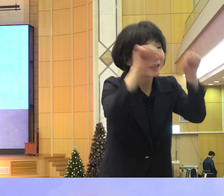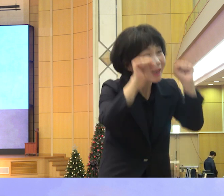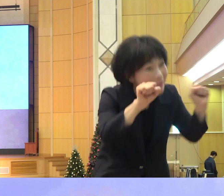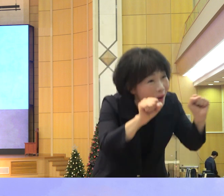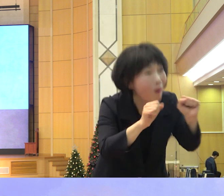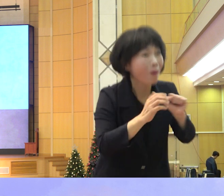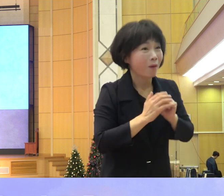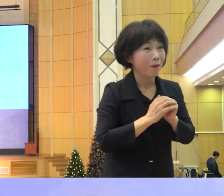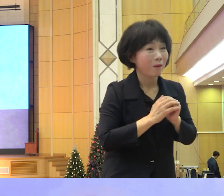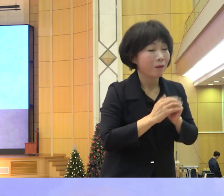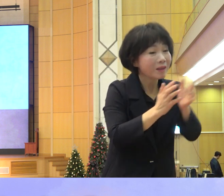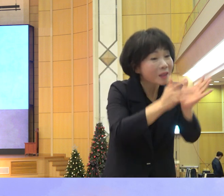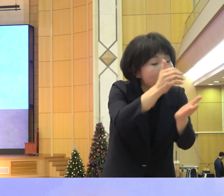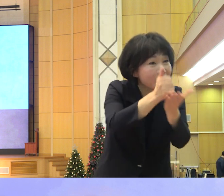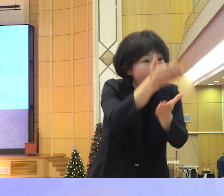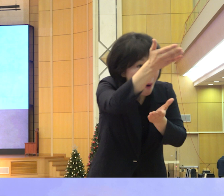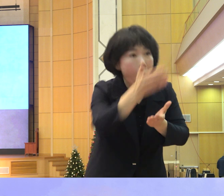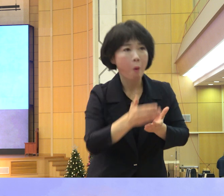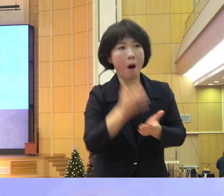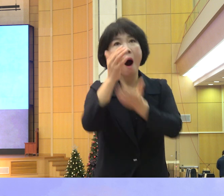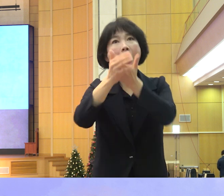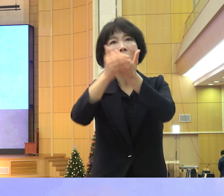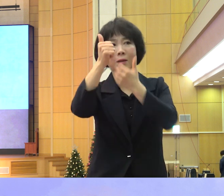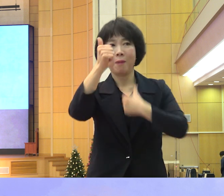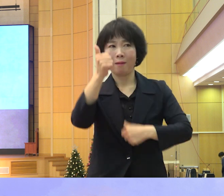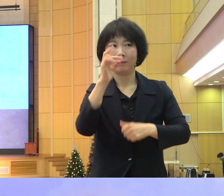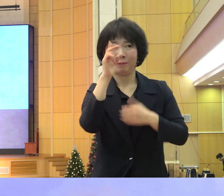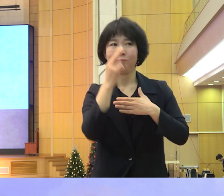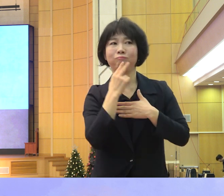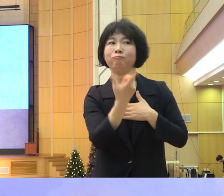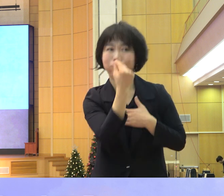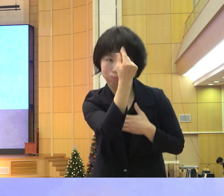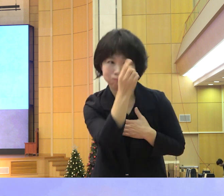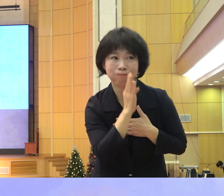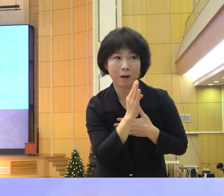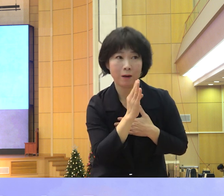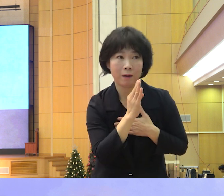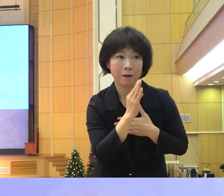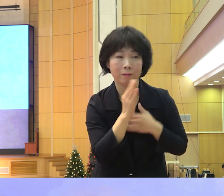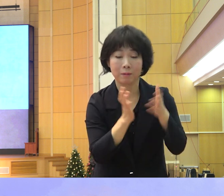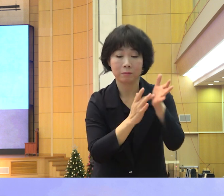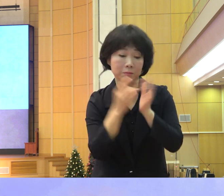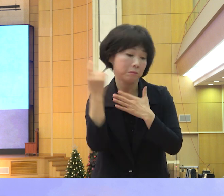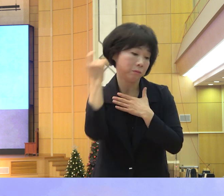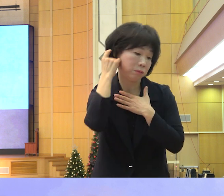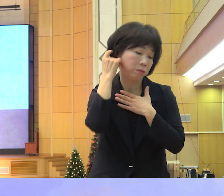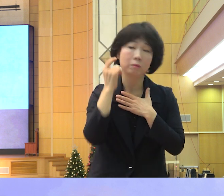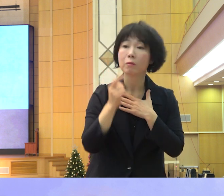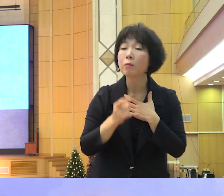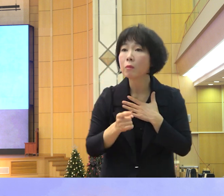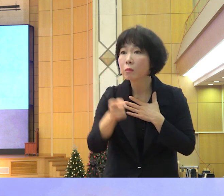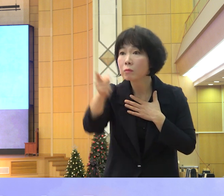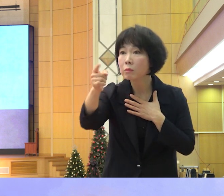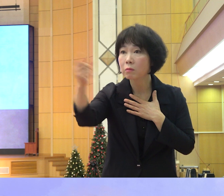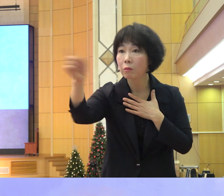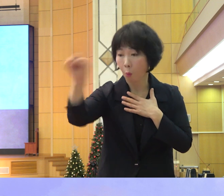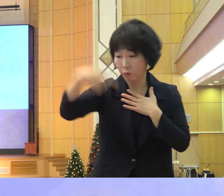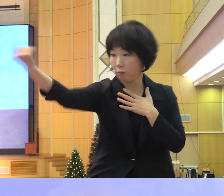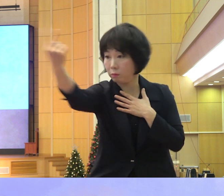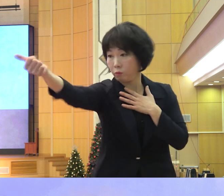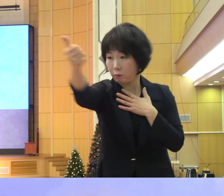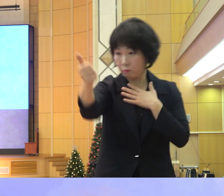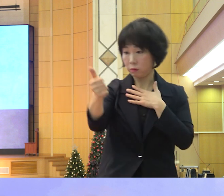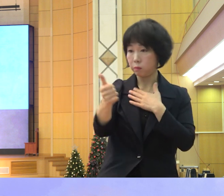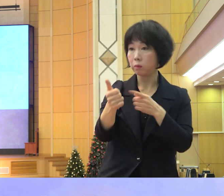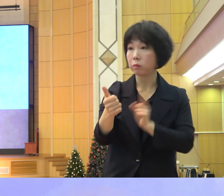하시는 말씀이, 네가 나를 인정하는 건 좋은데 너 내게 지금 왔다고 되는 것이